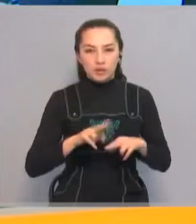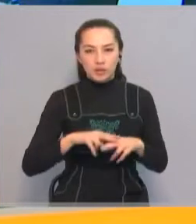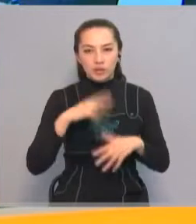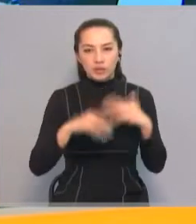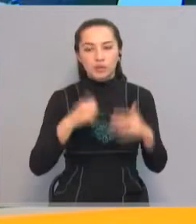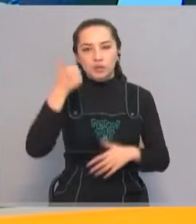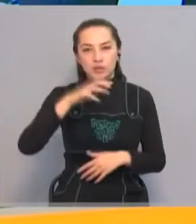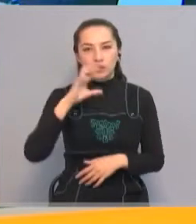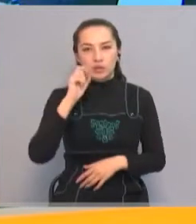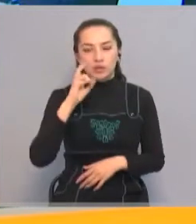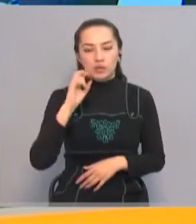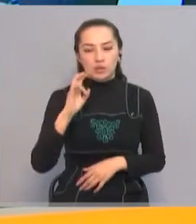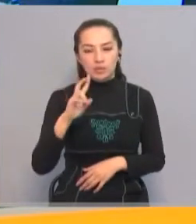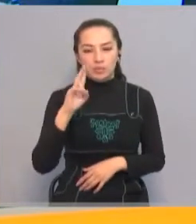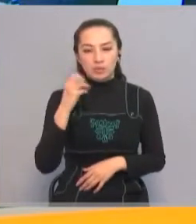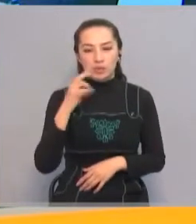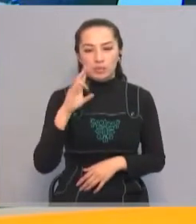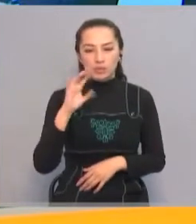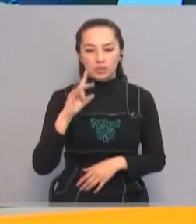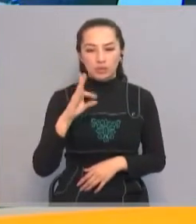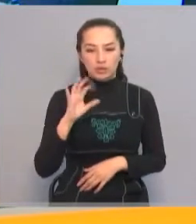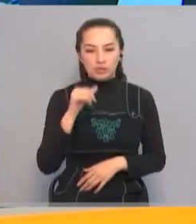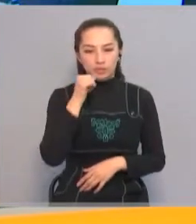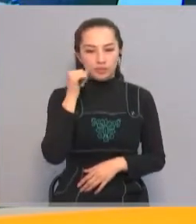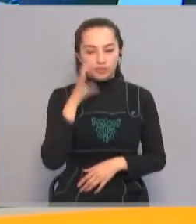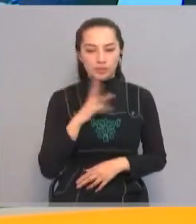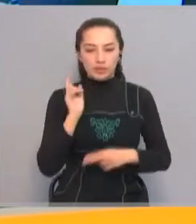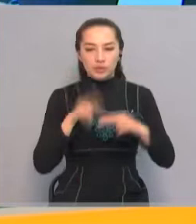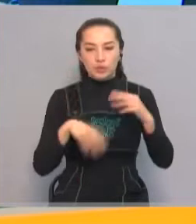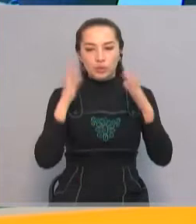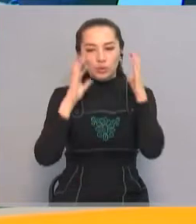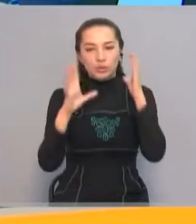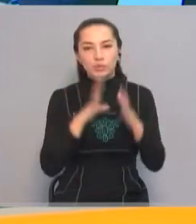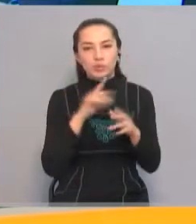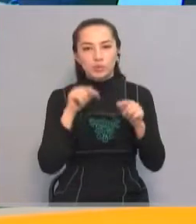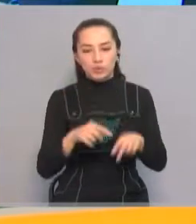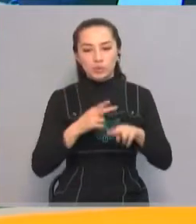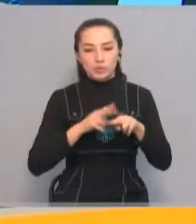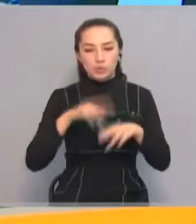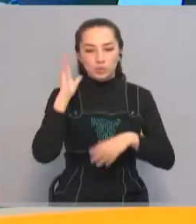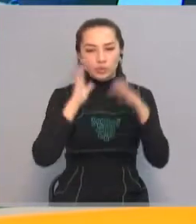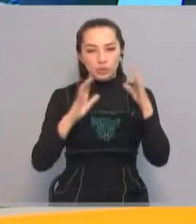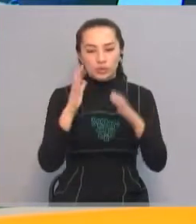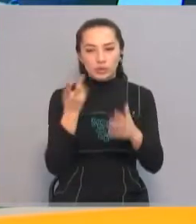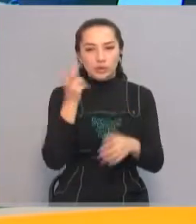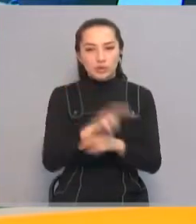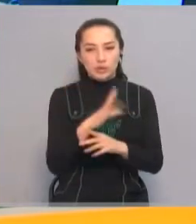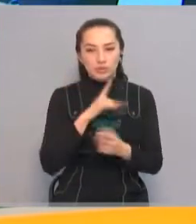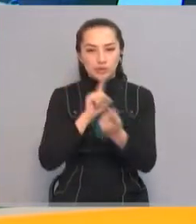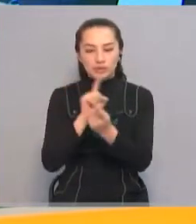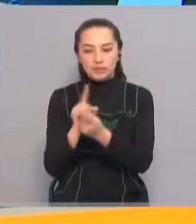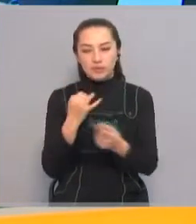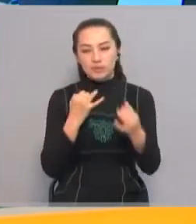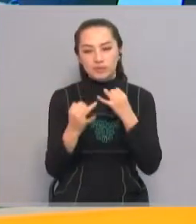Сәкен Бибосынов дәл осы оқу орнында өткен жылы тәмамдаған екен. Бүгін сол білім алған шаңырағына еліп, кездесу өткізді.